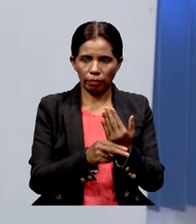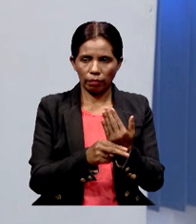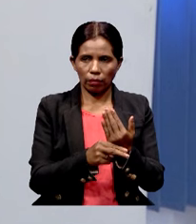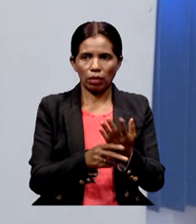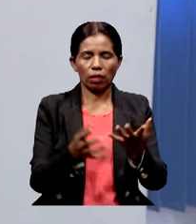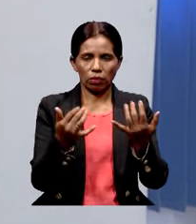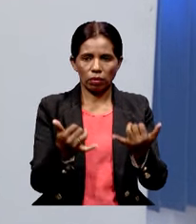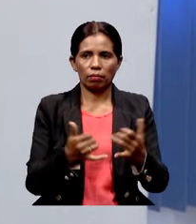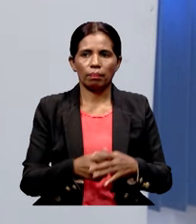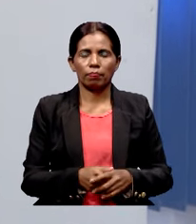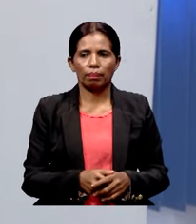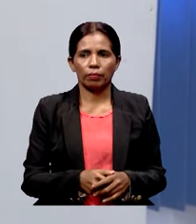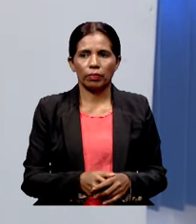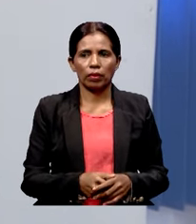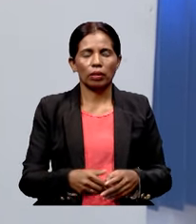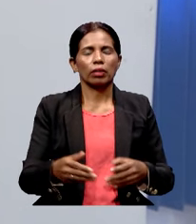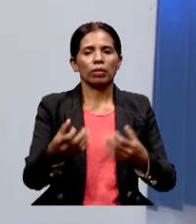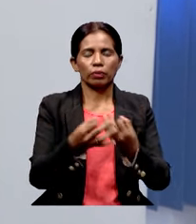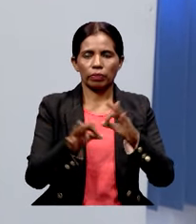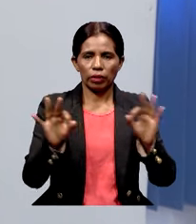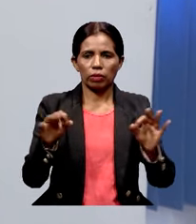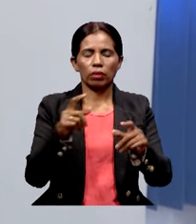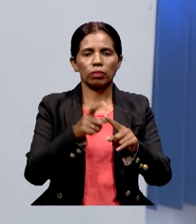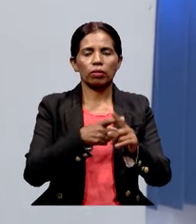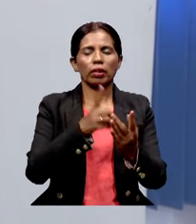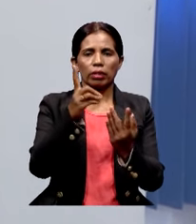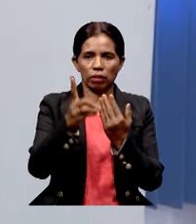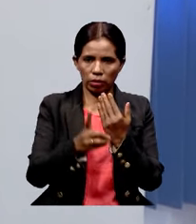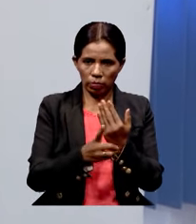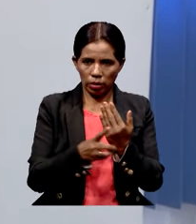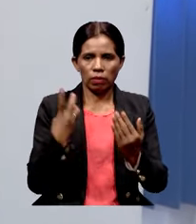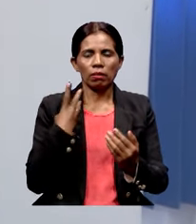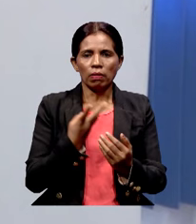infelizmente hoto ana iha fulan dezembro, ita hein